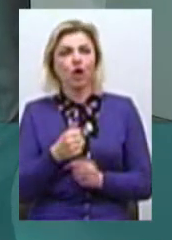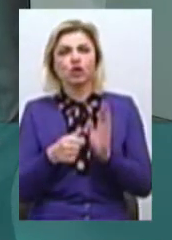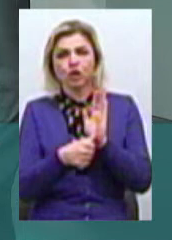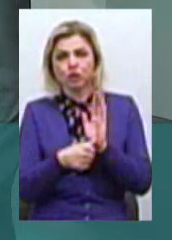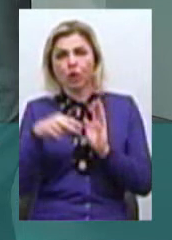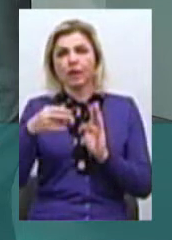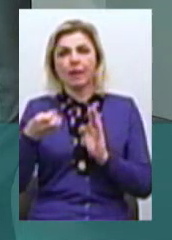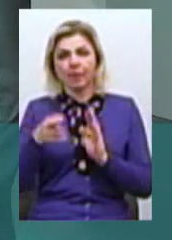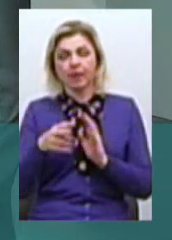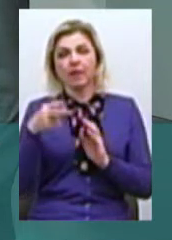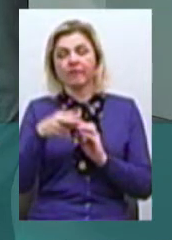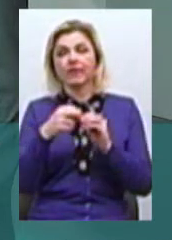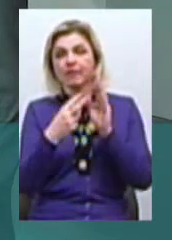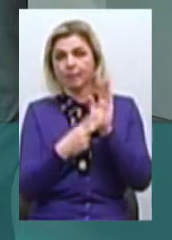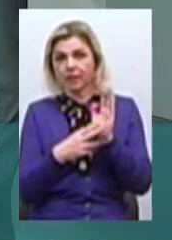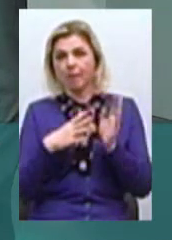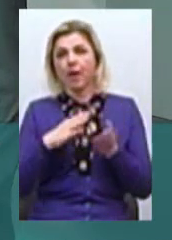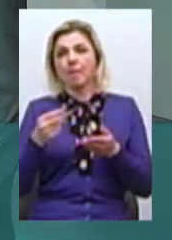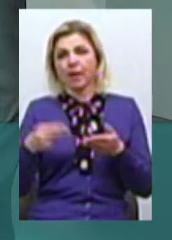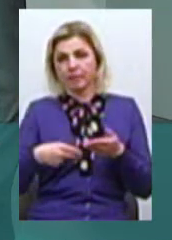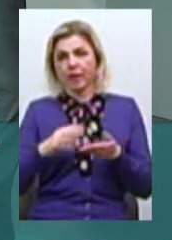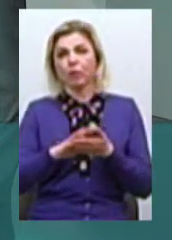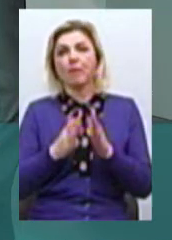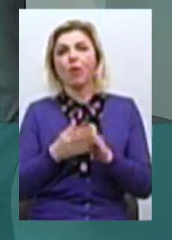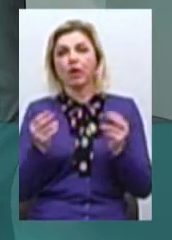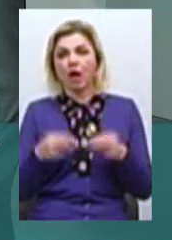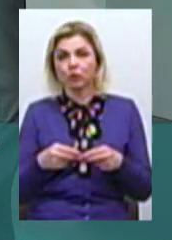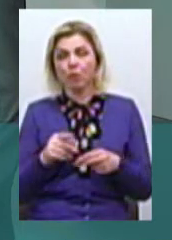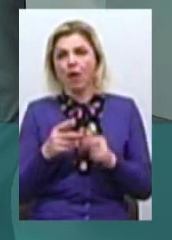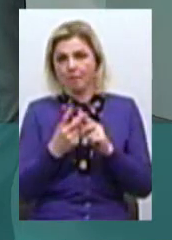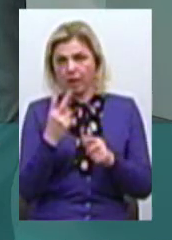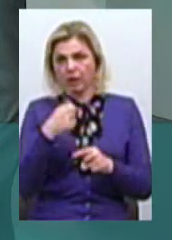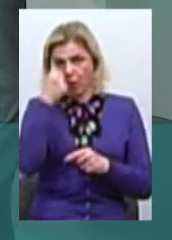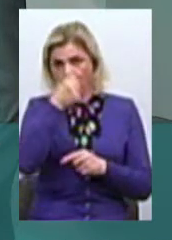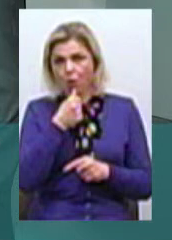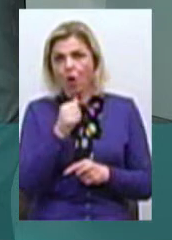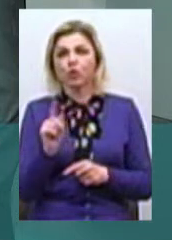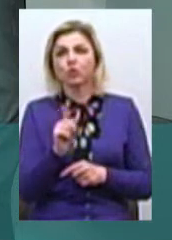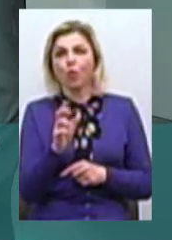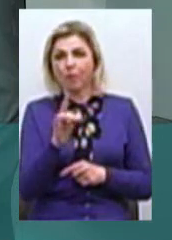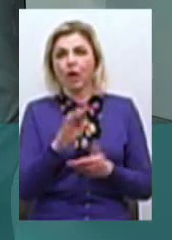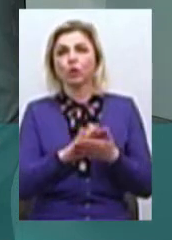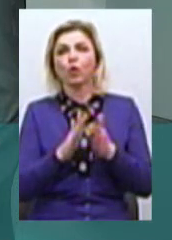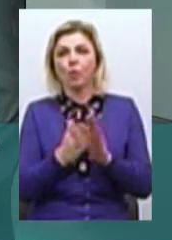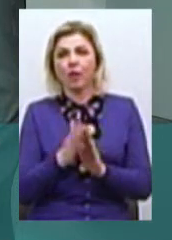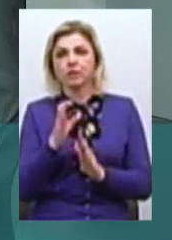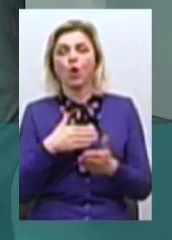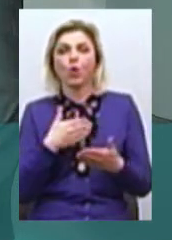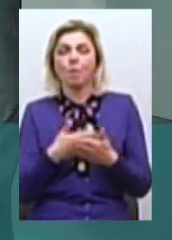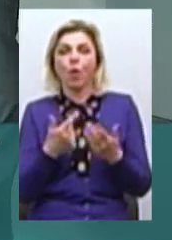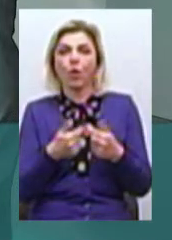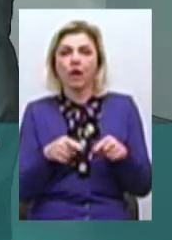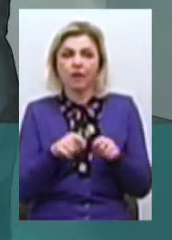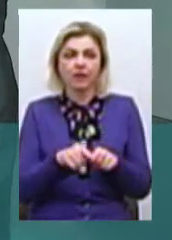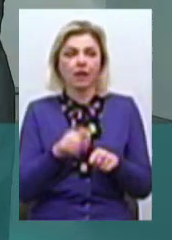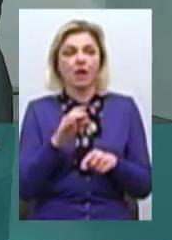6 липня 2017-го було підписано меморандум. Півтора роки знадобилося, аби домовитись з громадськими організаціями,